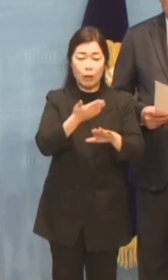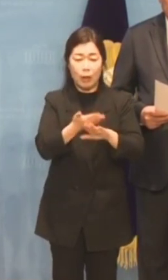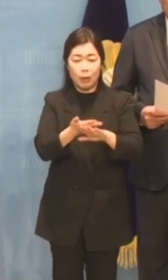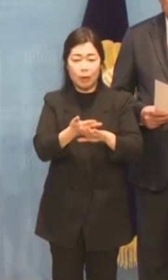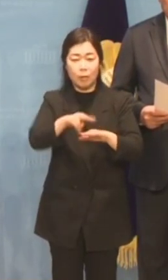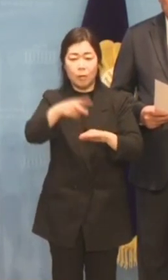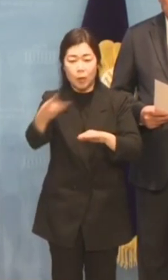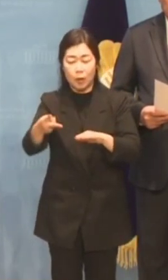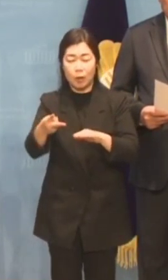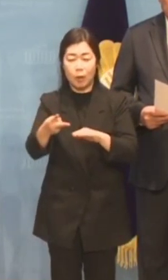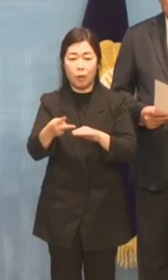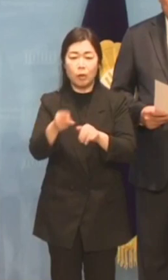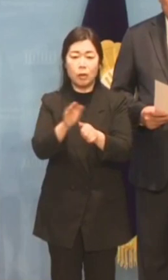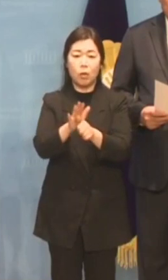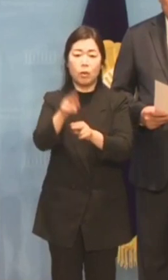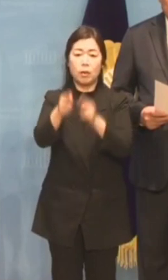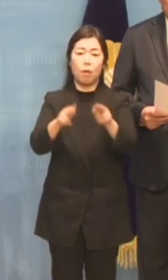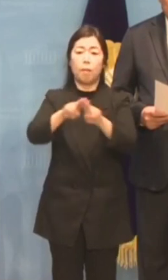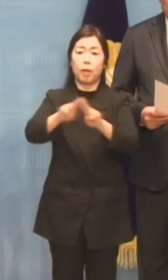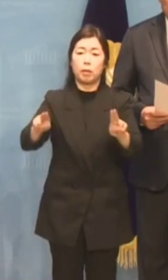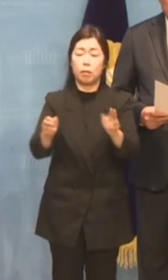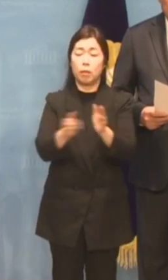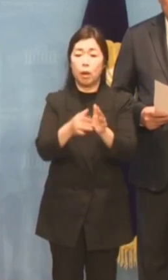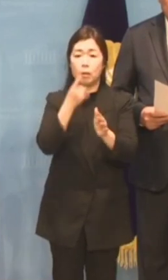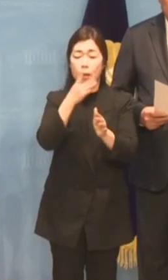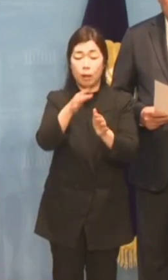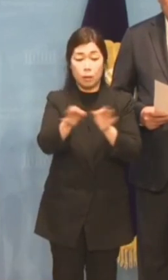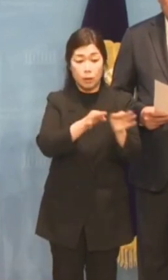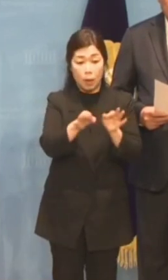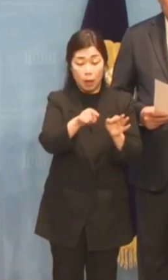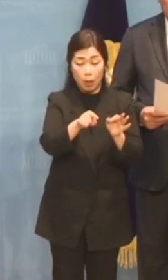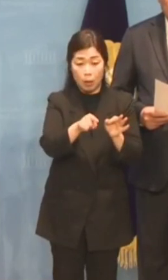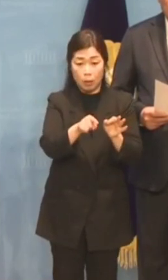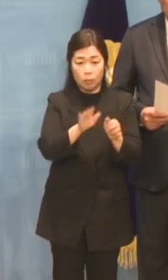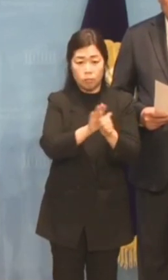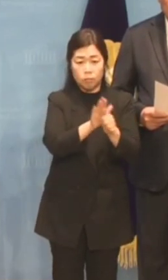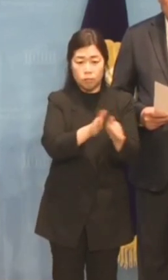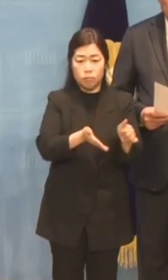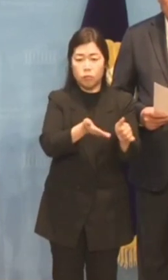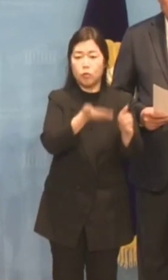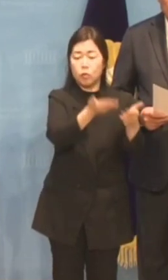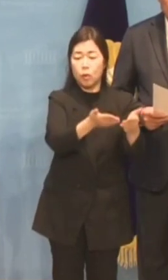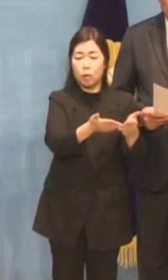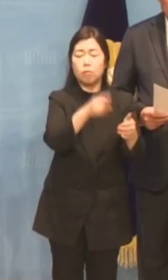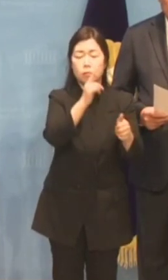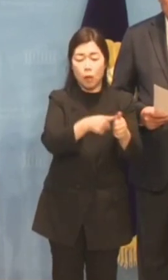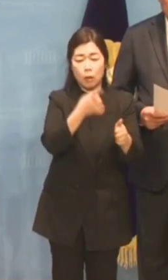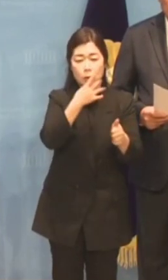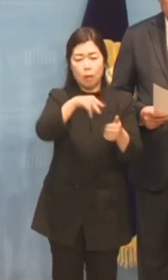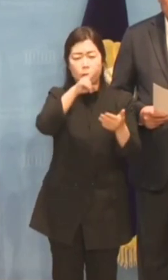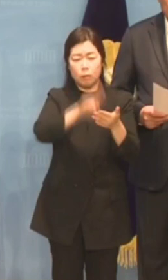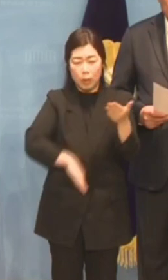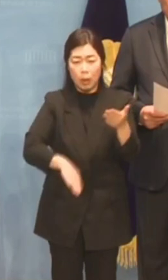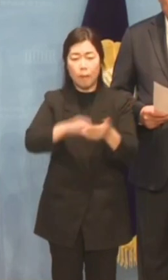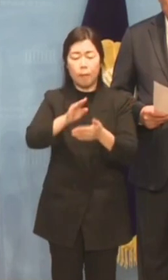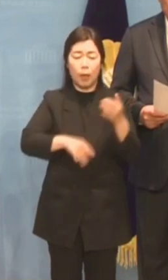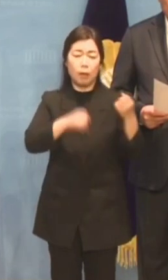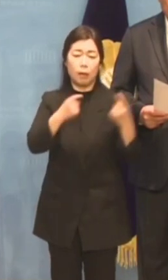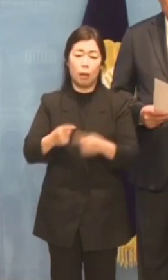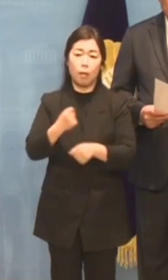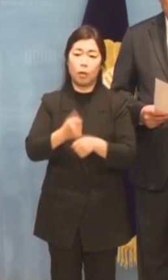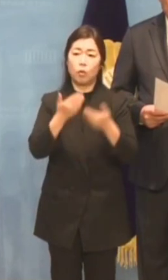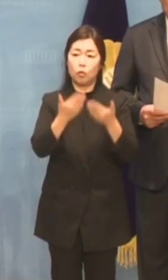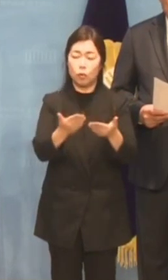재배 지원 사업을 폐지하고 쌀 시장 격리를 미루며 쌀값 폭락을 방치해